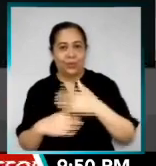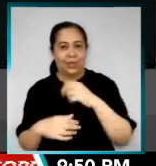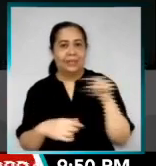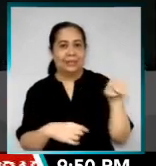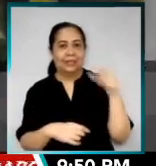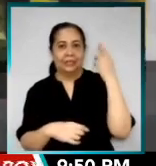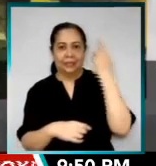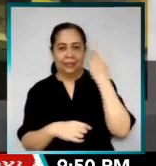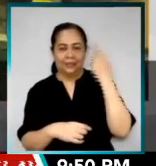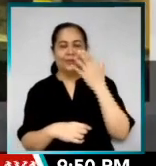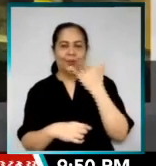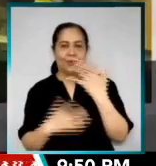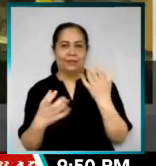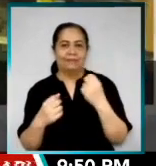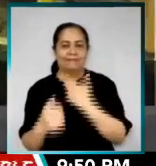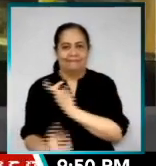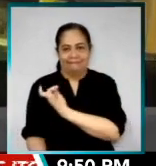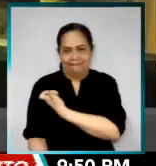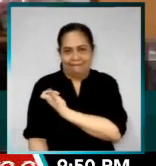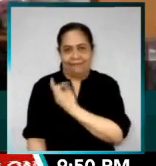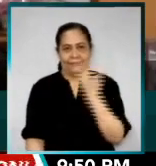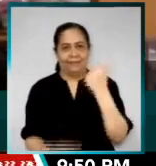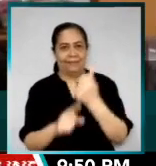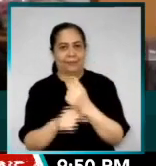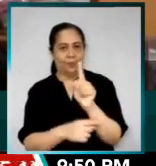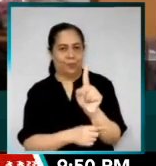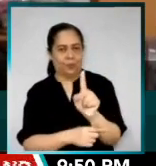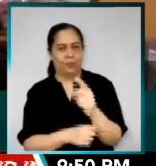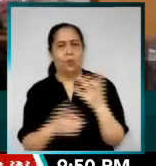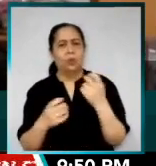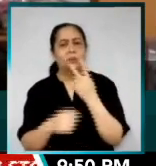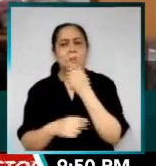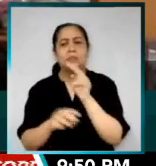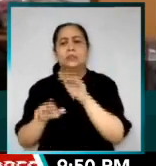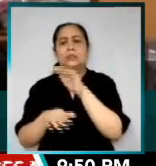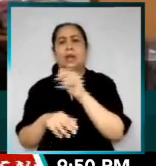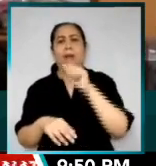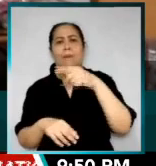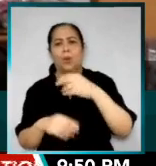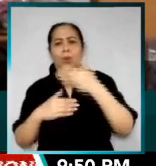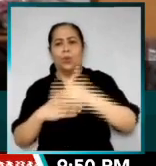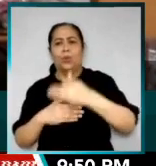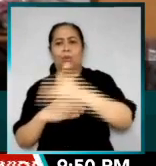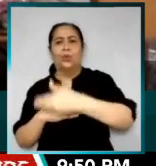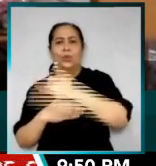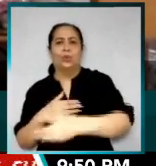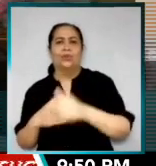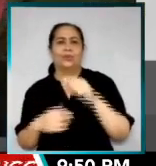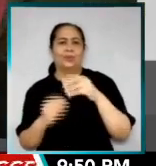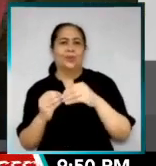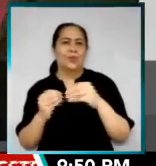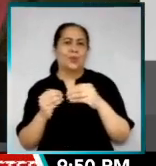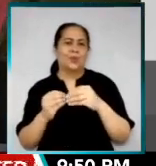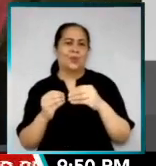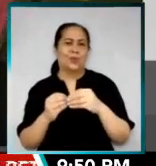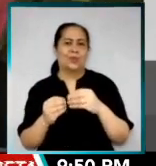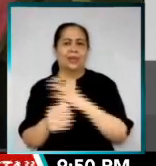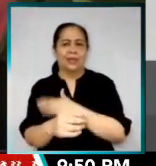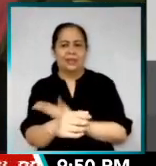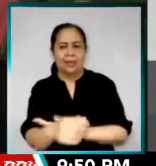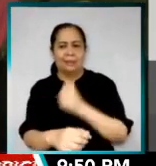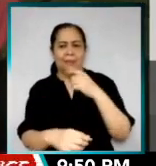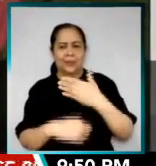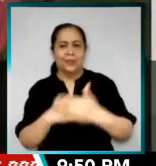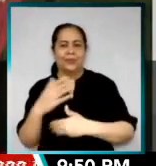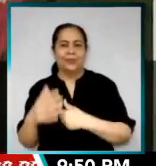kaya siya nagpabakuna nito lang April 1. Gusto ko pang makita yung mga apo kung may mga anak. AstraZeneca ang